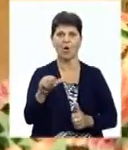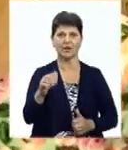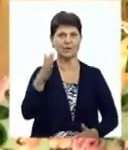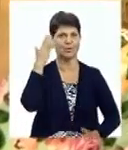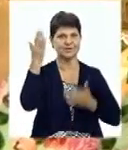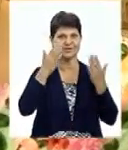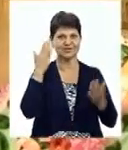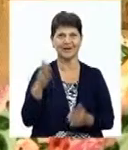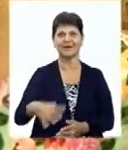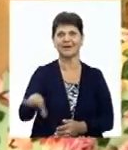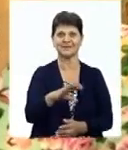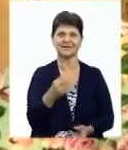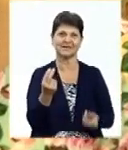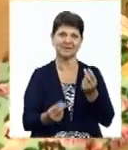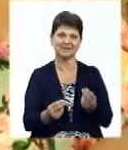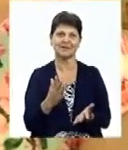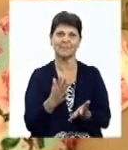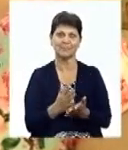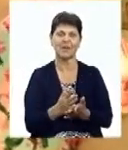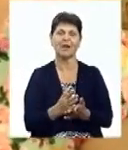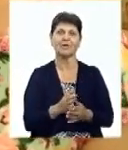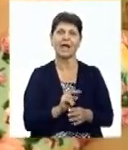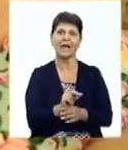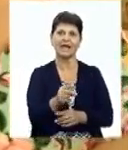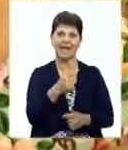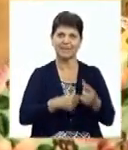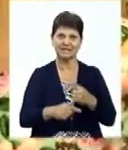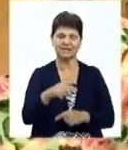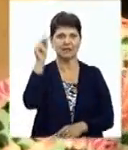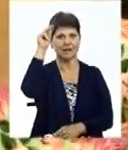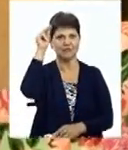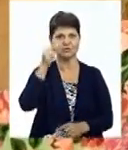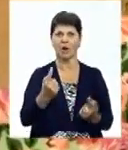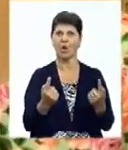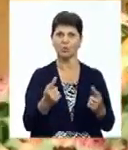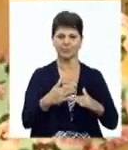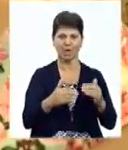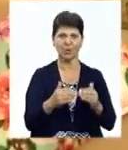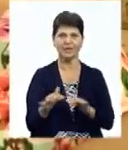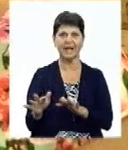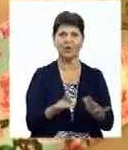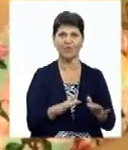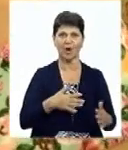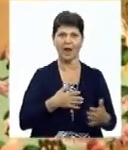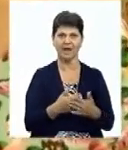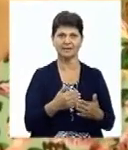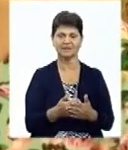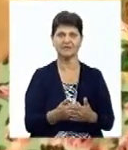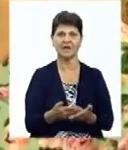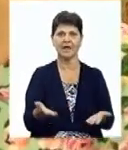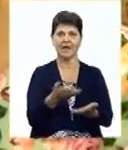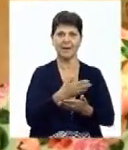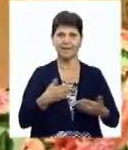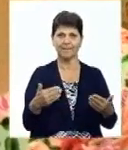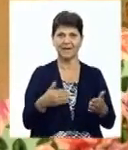всі ігри мають ще і реабілітаційний, і навчальний зміст. Тому що це розвиток крупної моторики, рухової активності. Ми відходимо